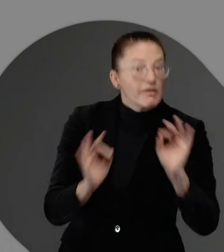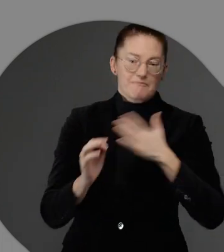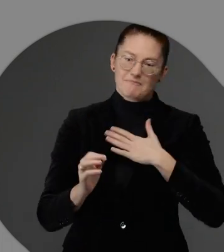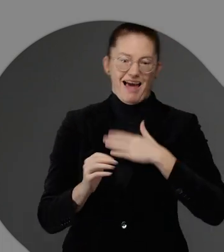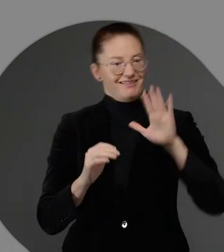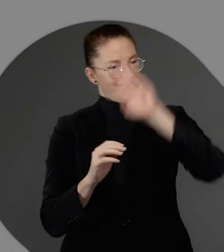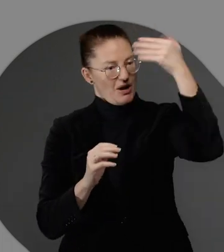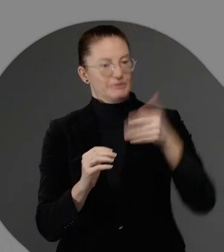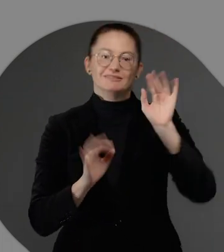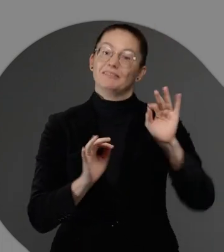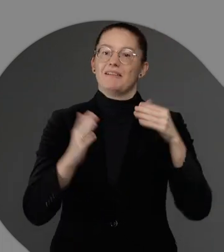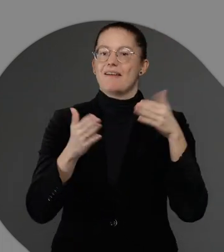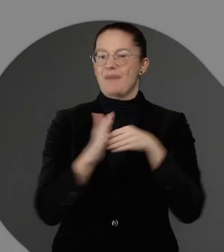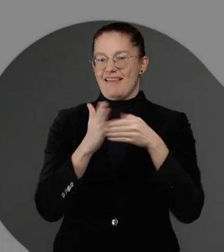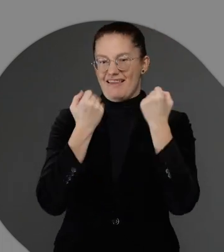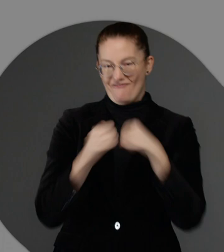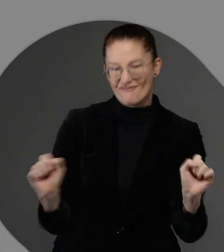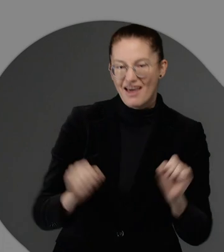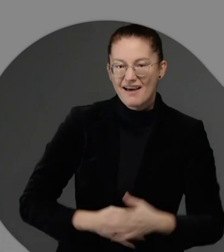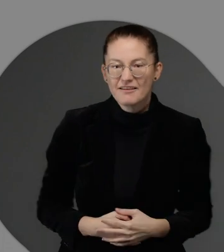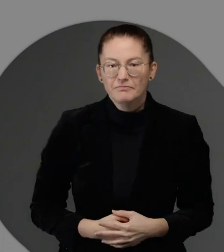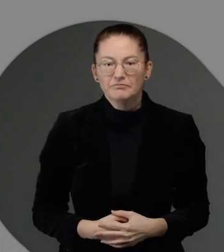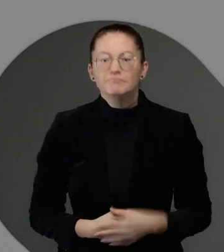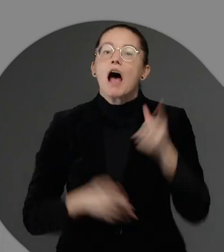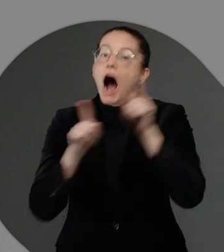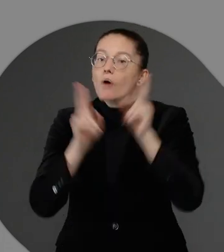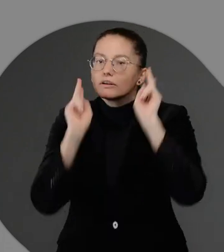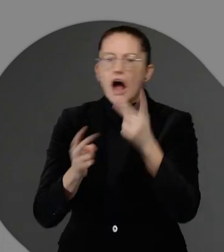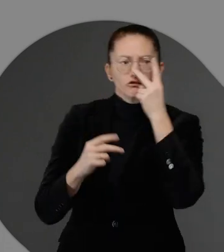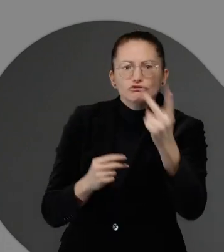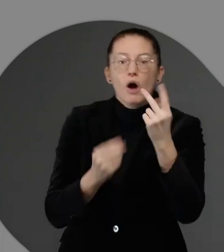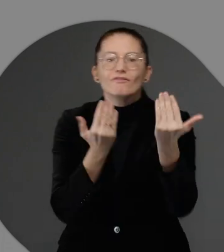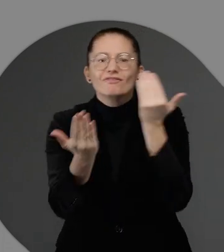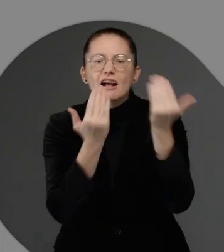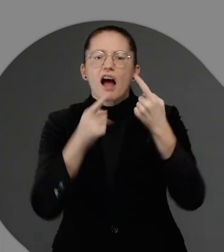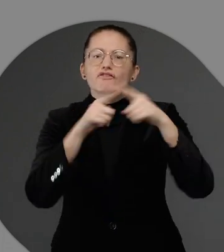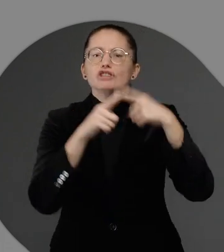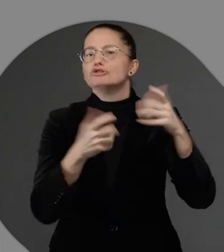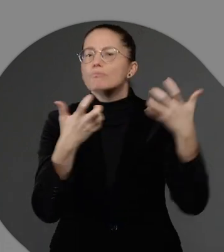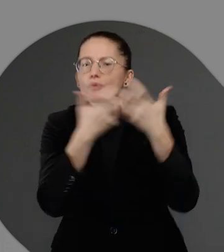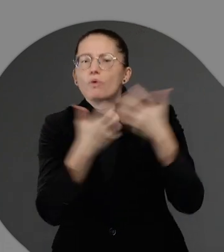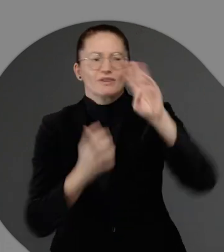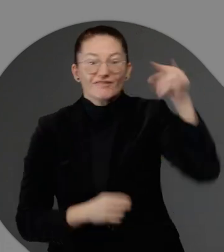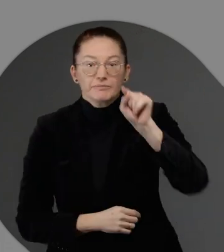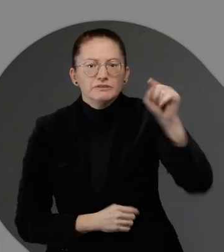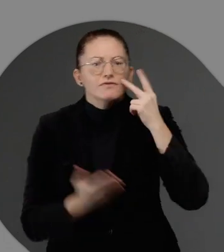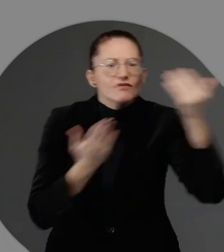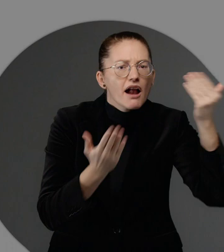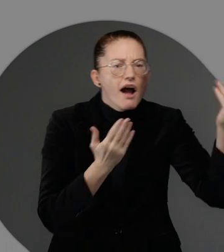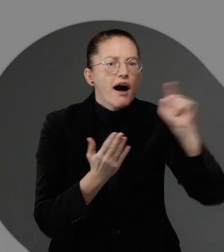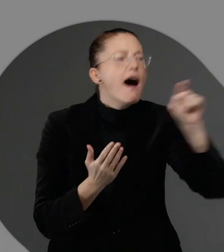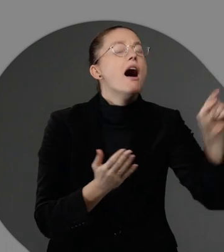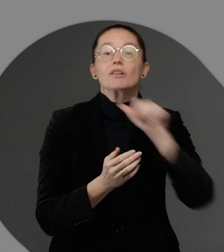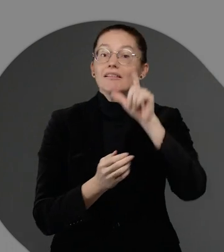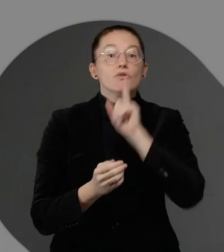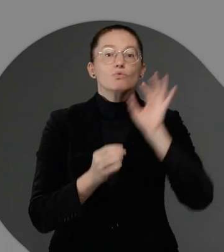Produkt Accessibility Standards erfüllt. Das erleichtert den Vergleich zwischen verschiedenen Produkten. Das gilt nicht nur für kommerzielle Produkte,